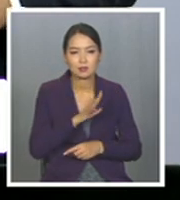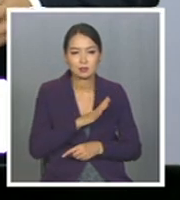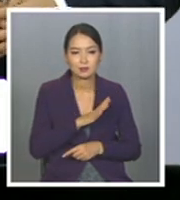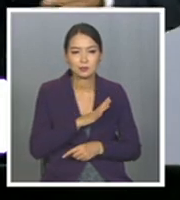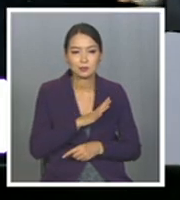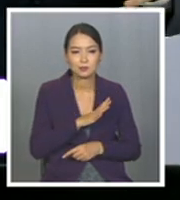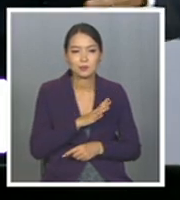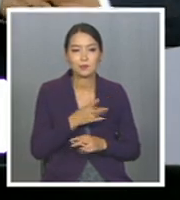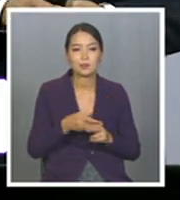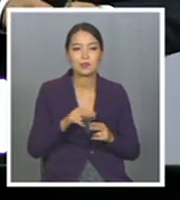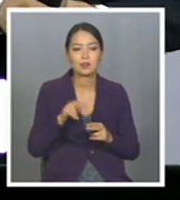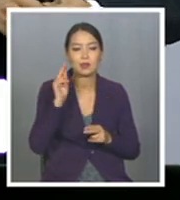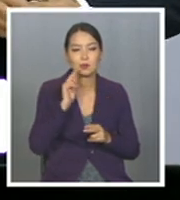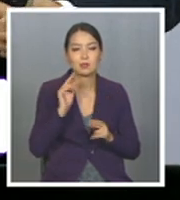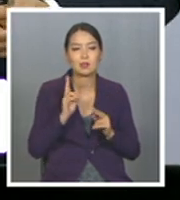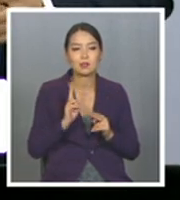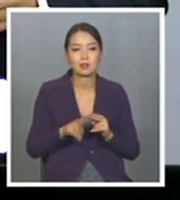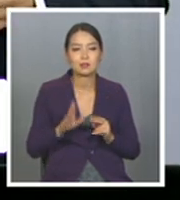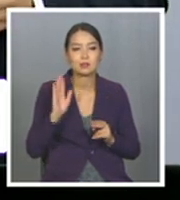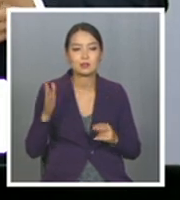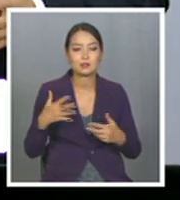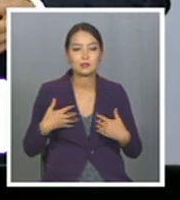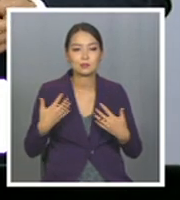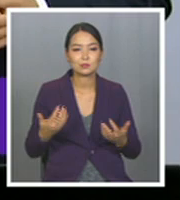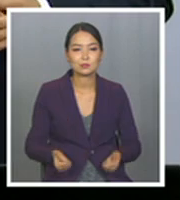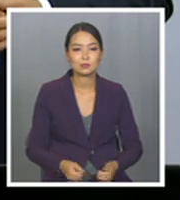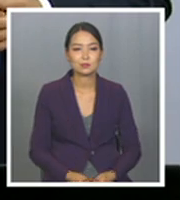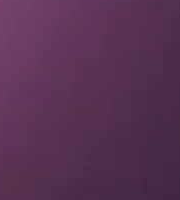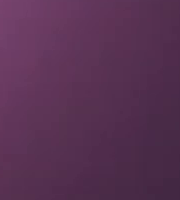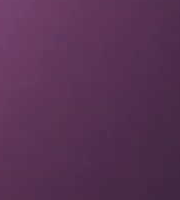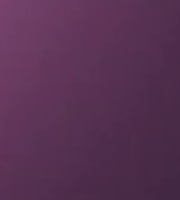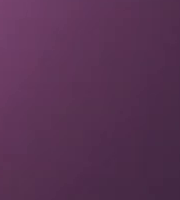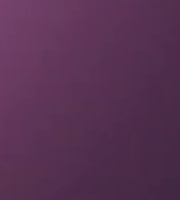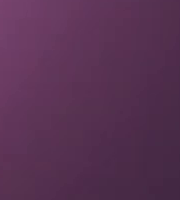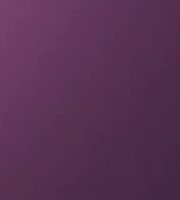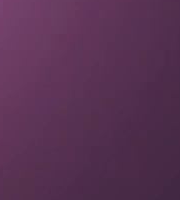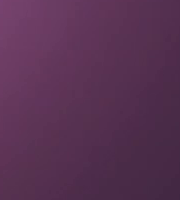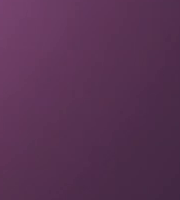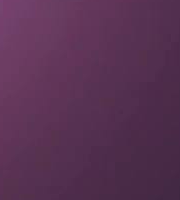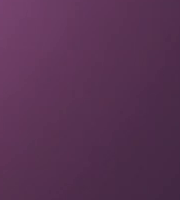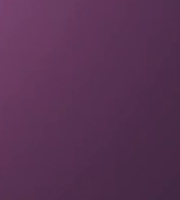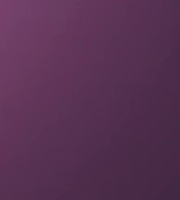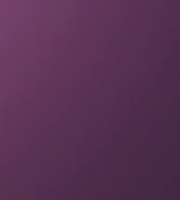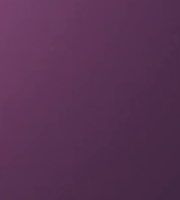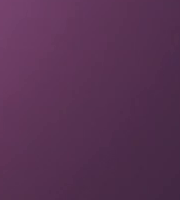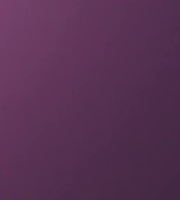анықтадық. Осымен оқушылар, бүгінгі сабағымыз аяқталды. Назарларыңызға рахмет, сау болыңыздар.